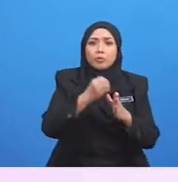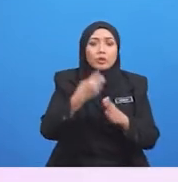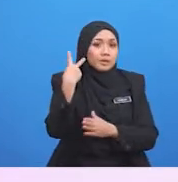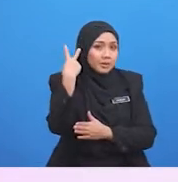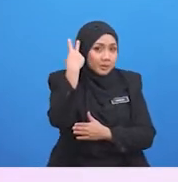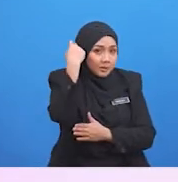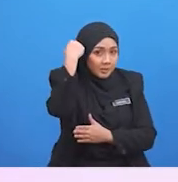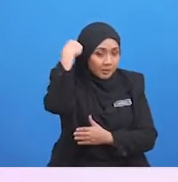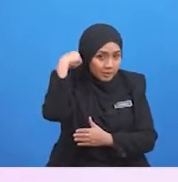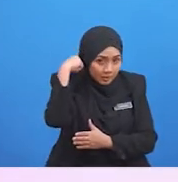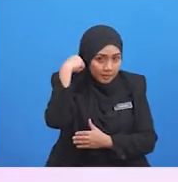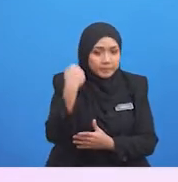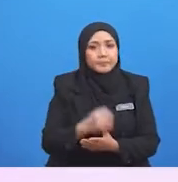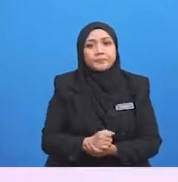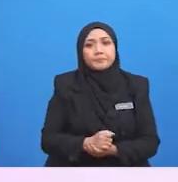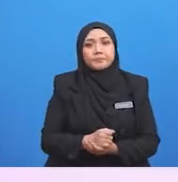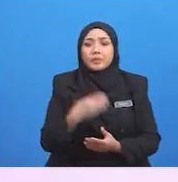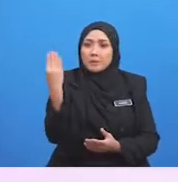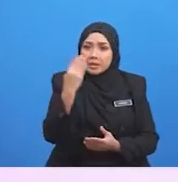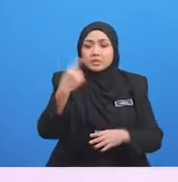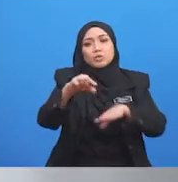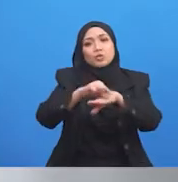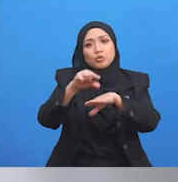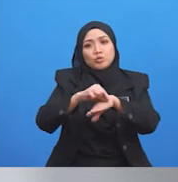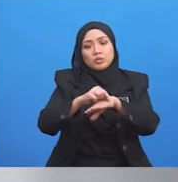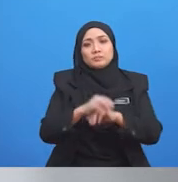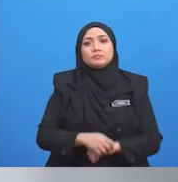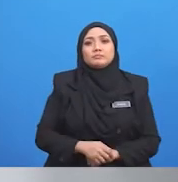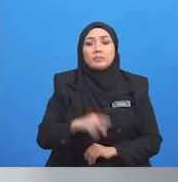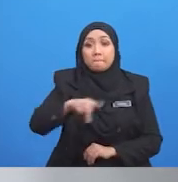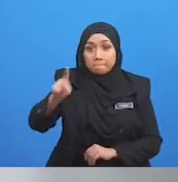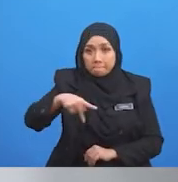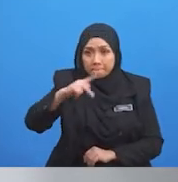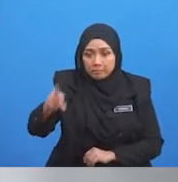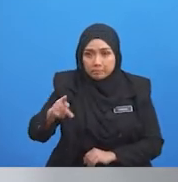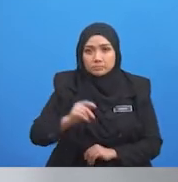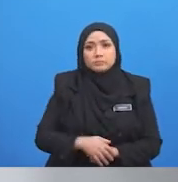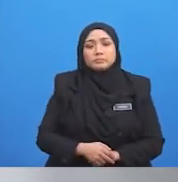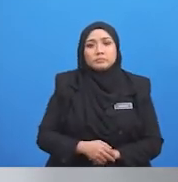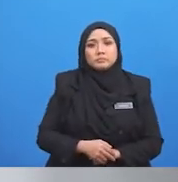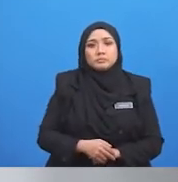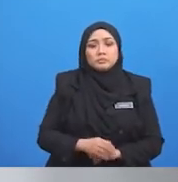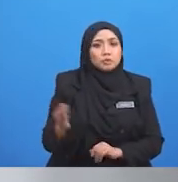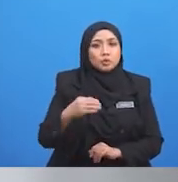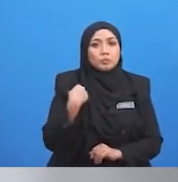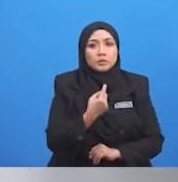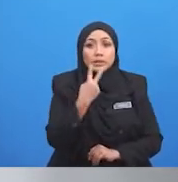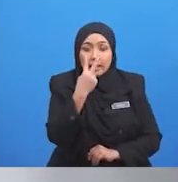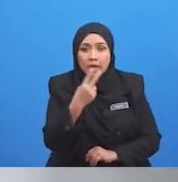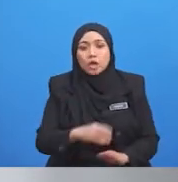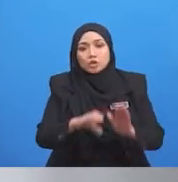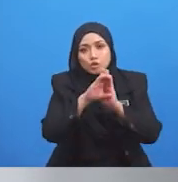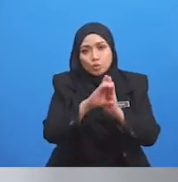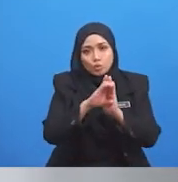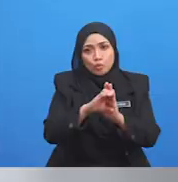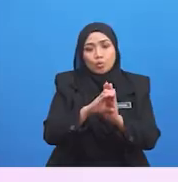rambut yang kita biasa gunakan. Para pelajar sekalian, mari kita lihat contoh soalan dan jawapan untuk P